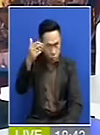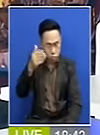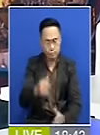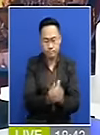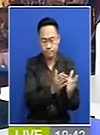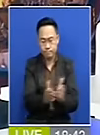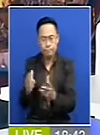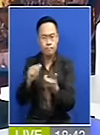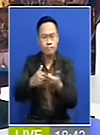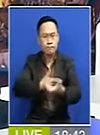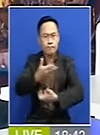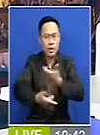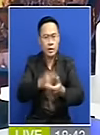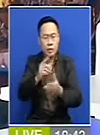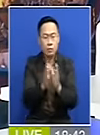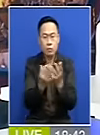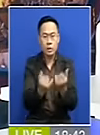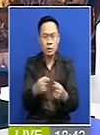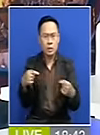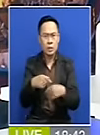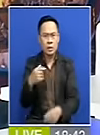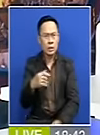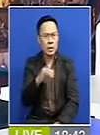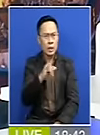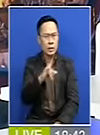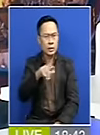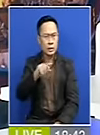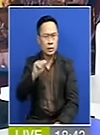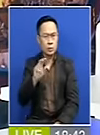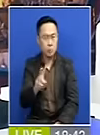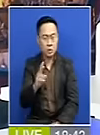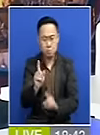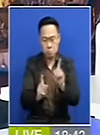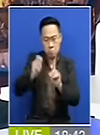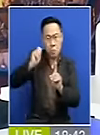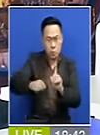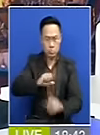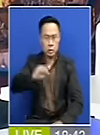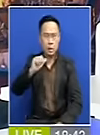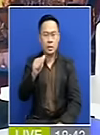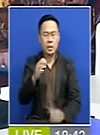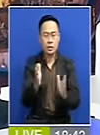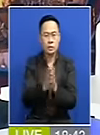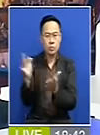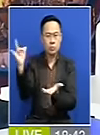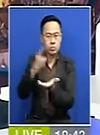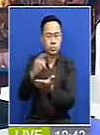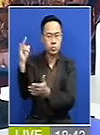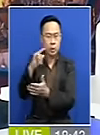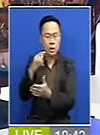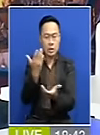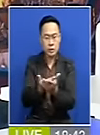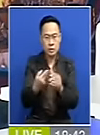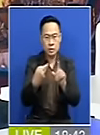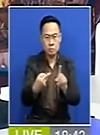ไปดูเรื่องภาคธุรกิจกันบ้างค่ะวันนี้ ITD หรือว่าอิตาเลียนไทยนะคะคว้างานใหญ่อีกครั้งหนึ่งแล้วจากบริษัทท่าอากาศยานไทยมูลค่ากว่า